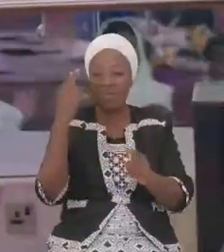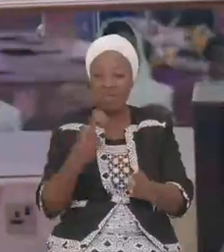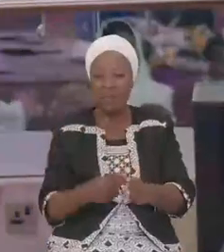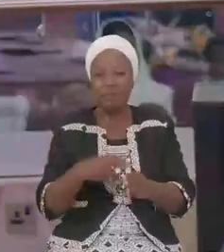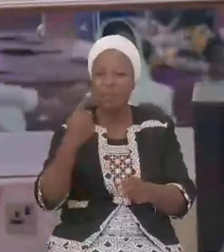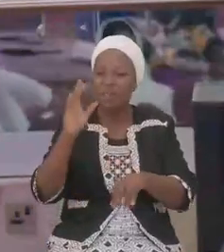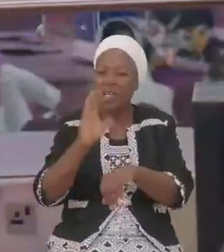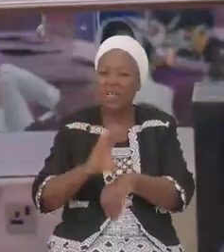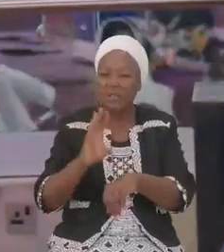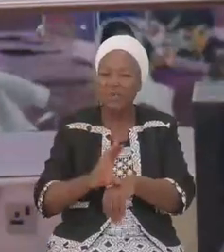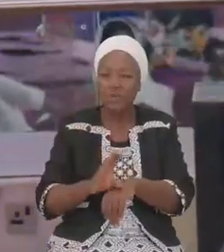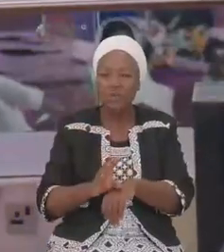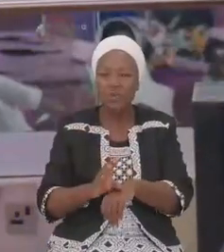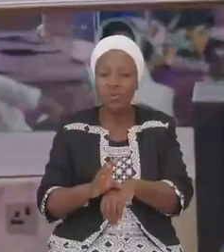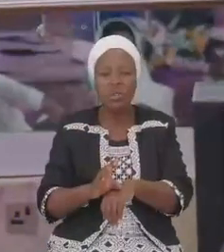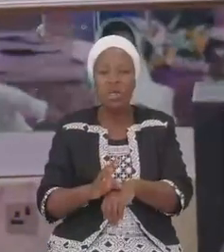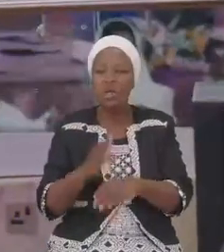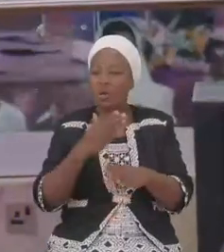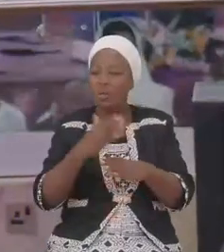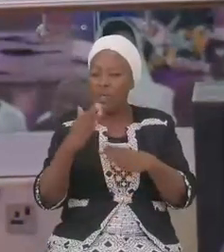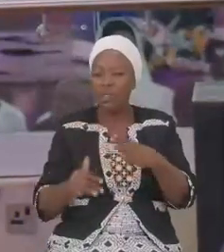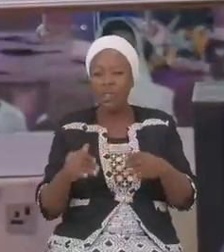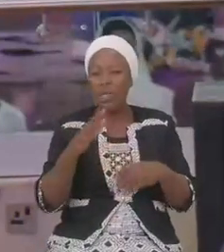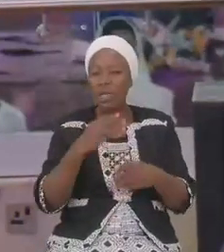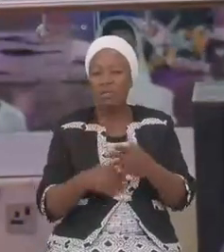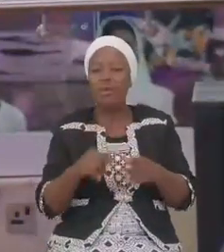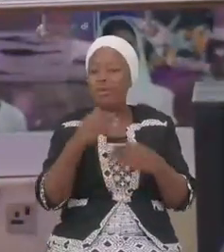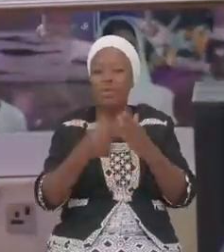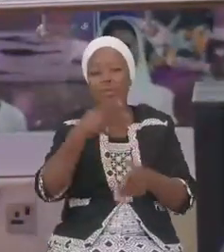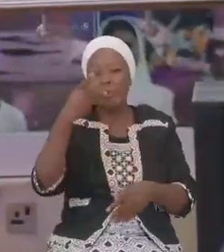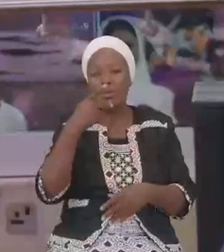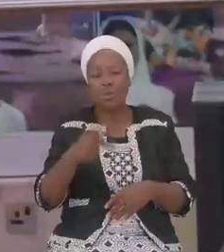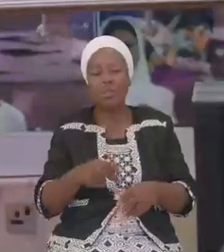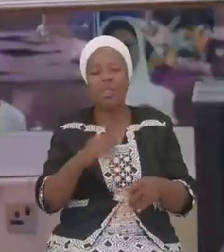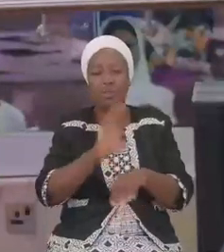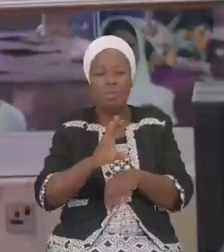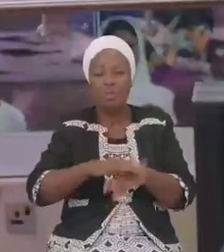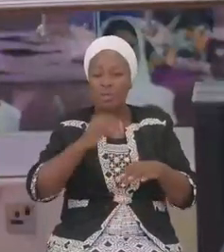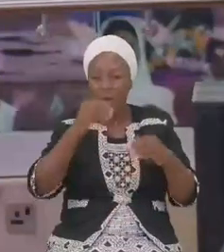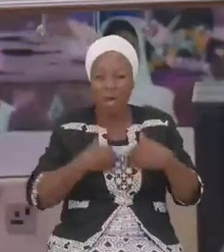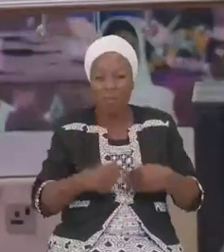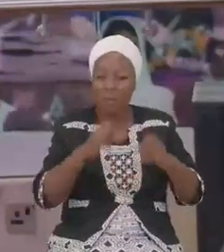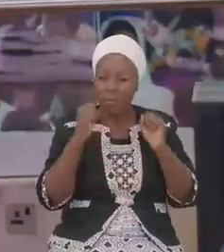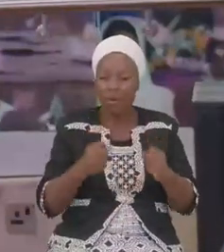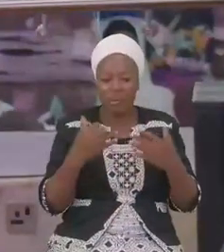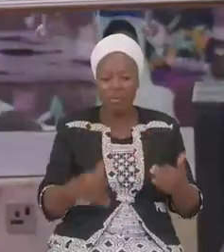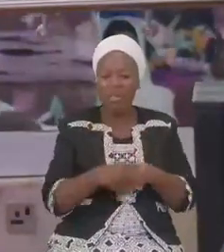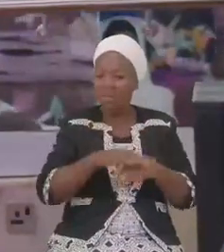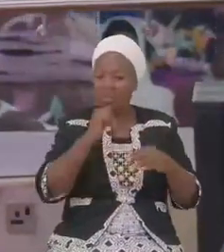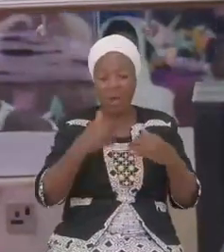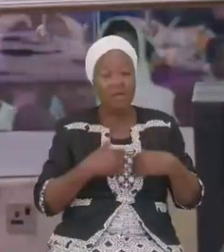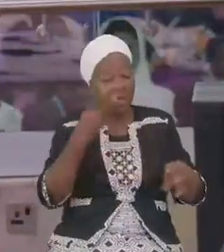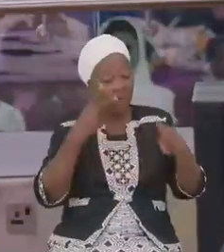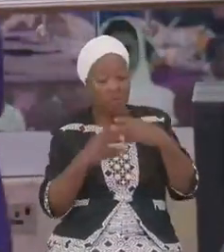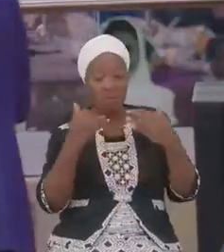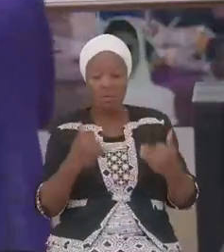L'église entière, même les églises pentecôtistes n'ont plus la puissance aujourd'hui, ils n'ont pas la vision aujourd'hui, ils